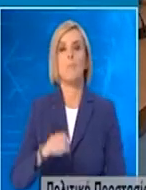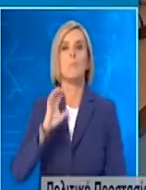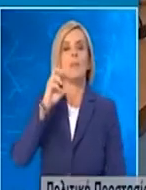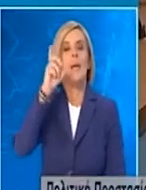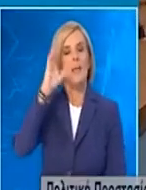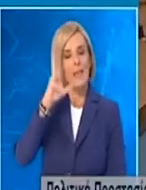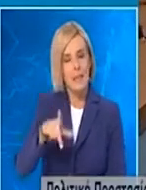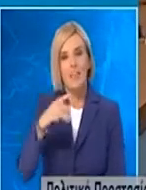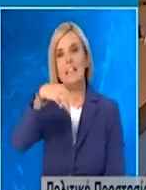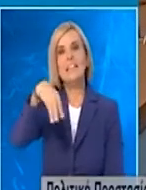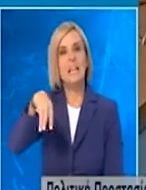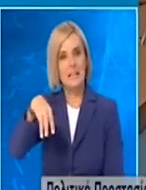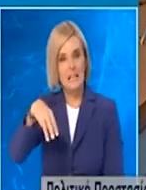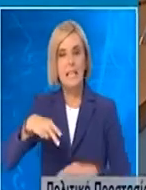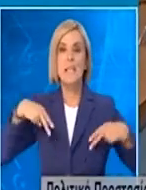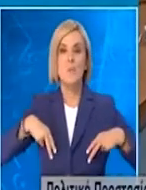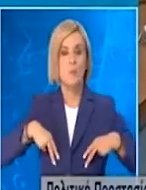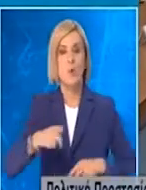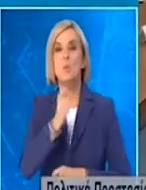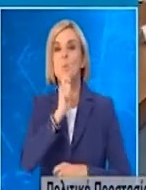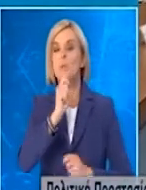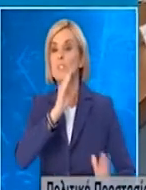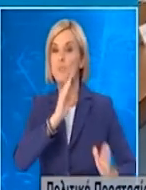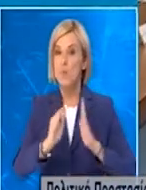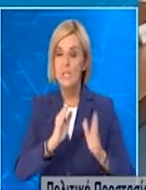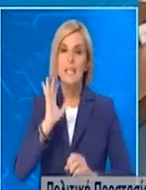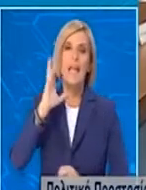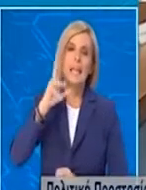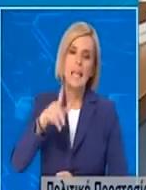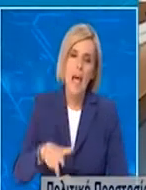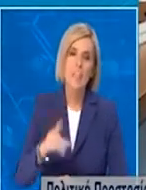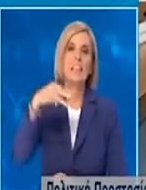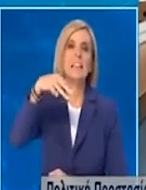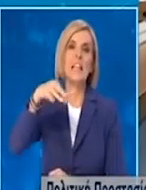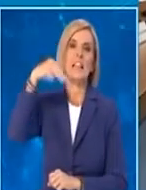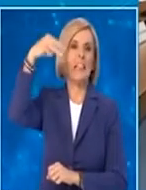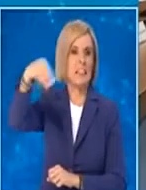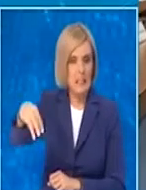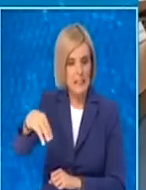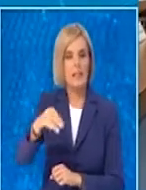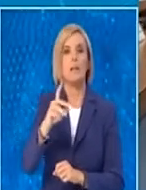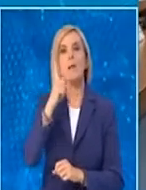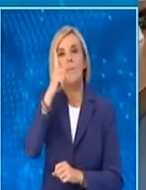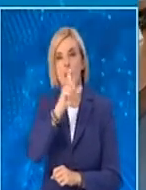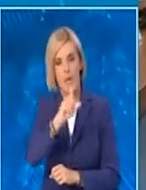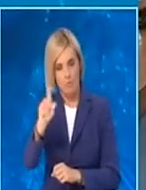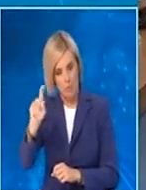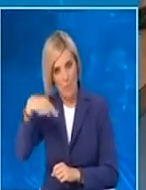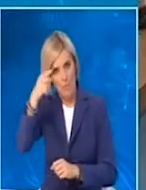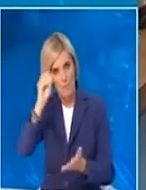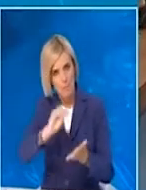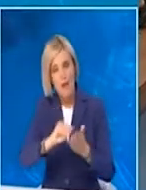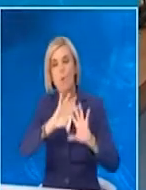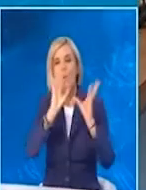Επανήλθε η ενημέρωση για τον κορονοϊό, αυτή τη φορά εβδομαδιαίως, με τον Υφυπουργό Πολιτικής Προστασίας και Διαχείρισης Κρίσεων,